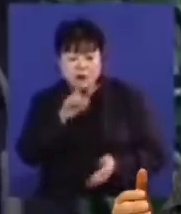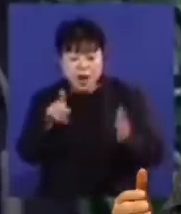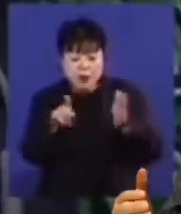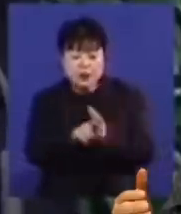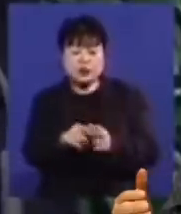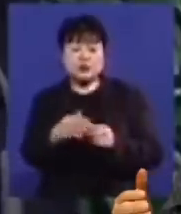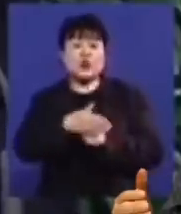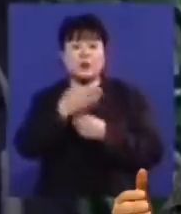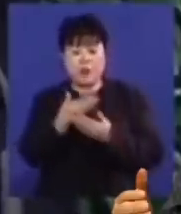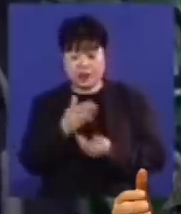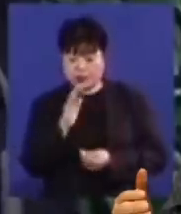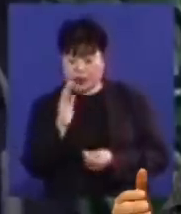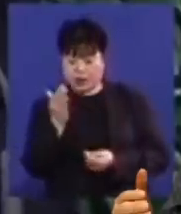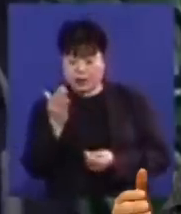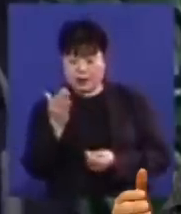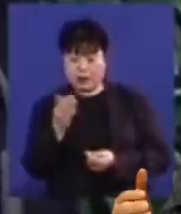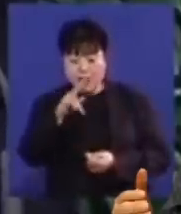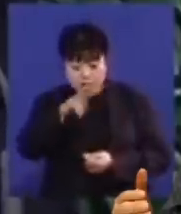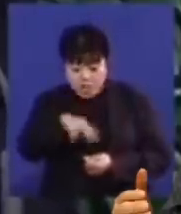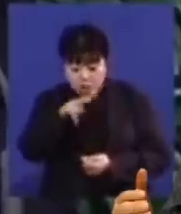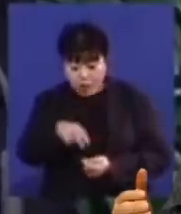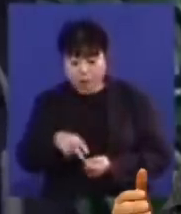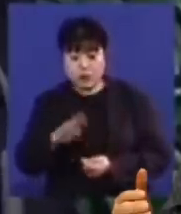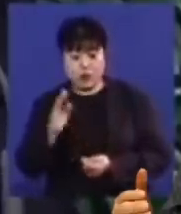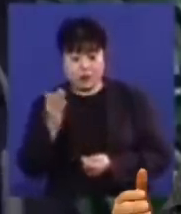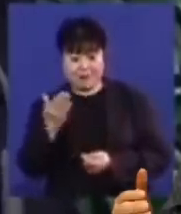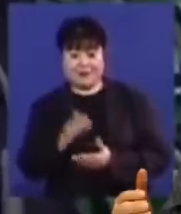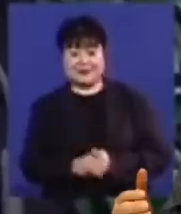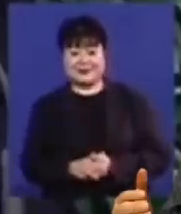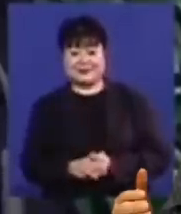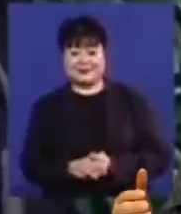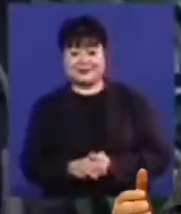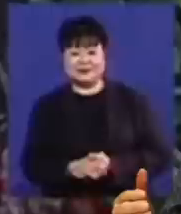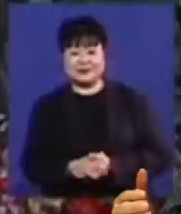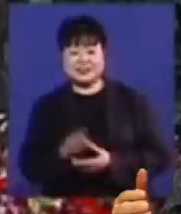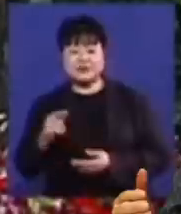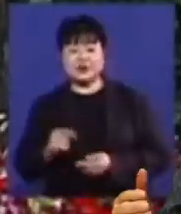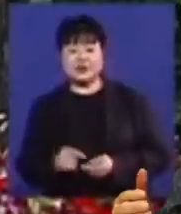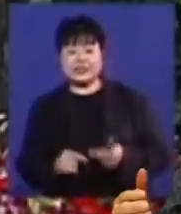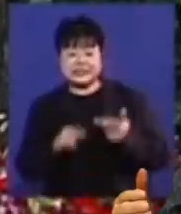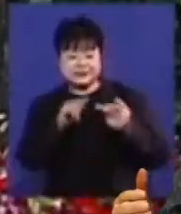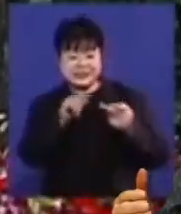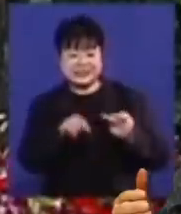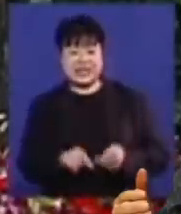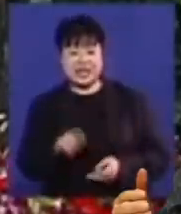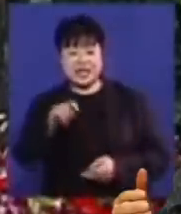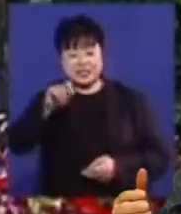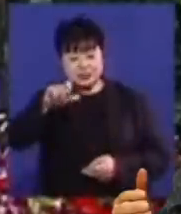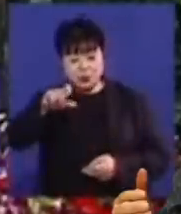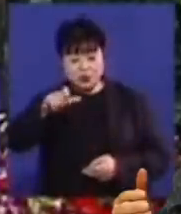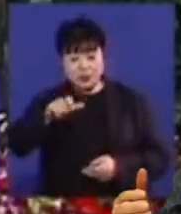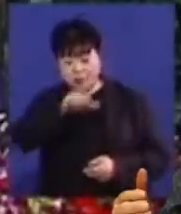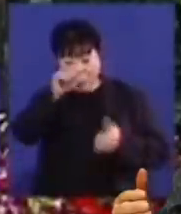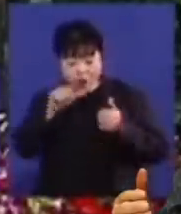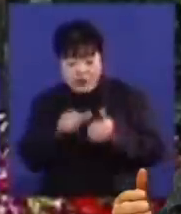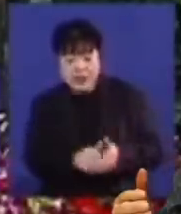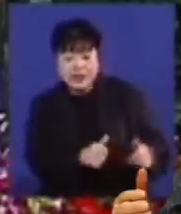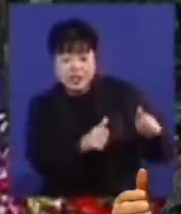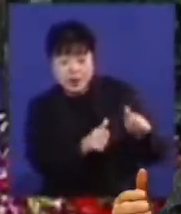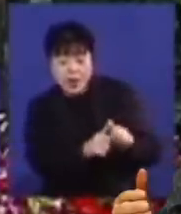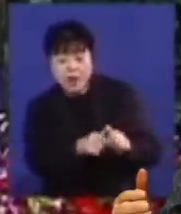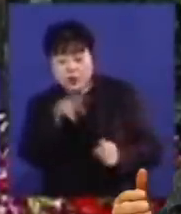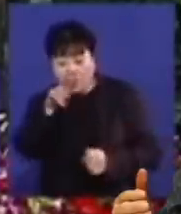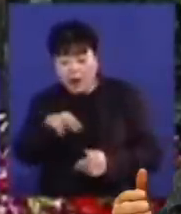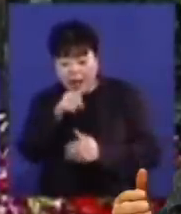도움이 되거든요. 그거 읽어야 돼요. 신명기 17장 19절에 평생에 자기 옆에 두고 읽어